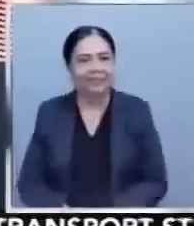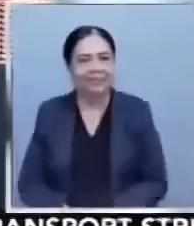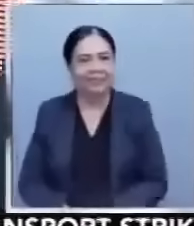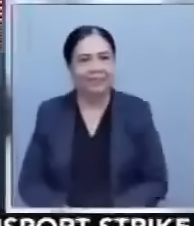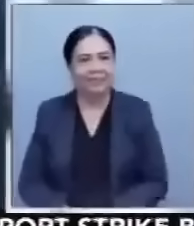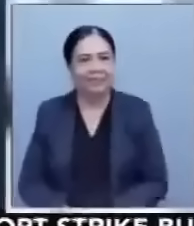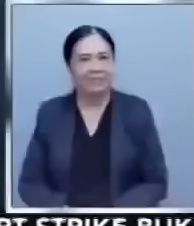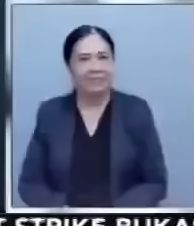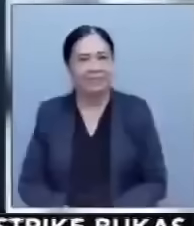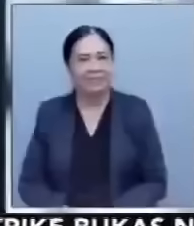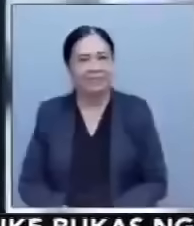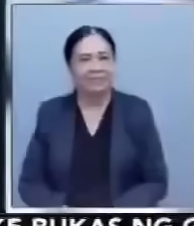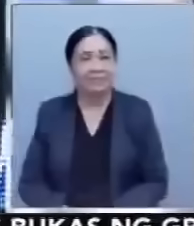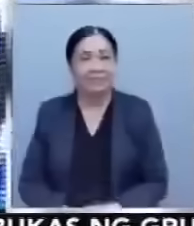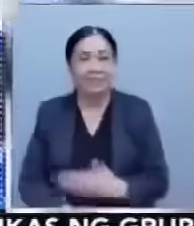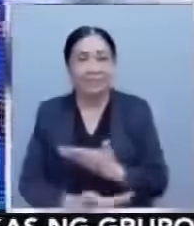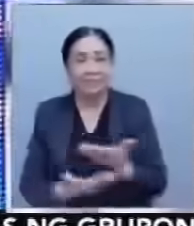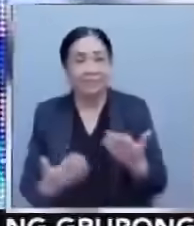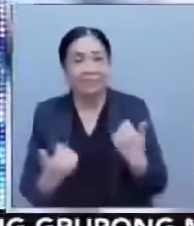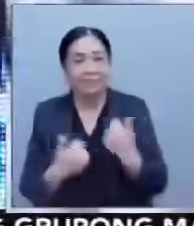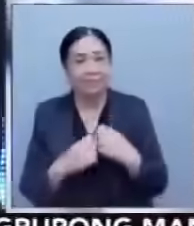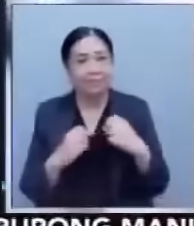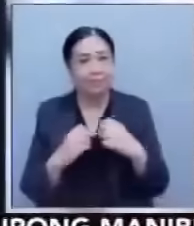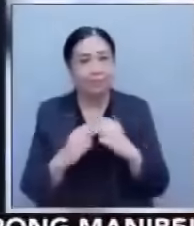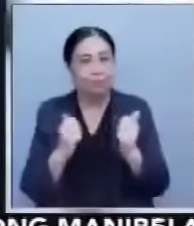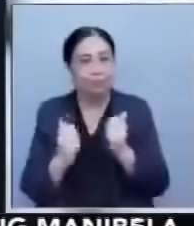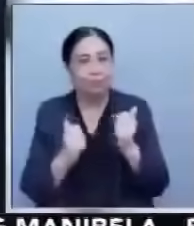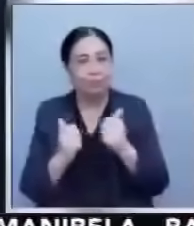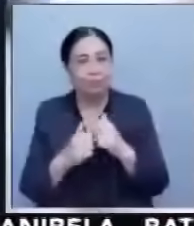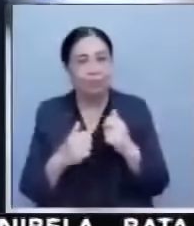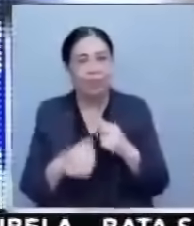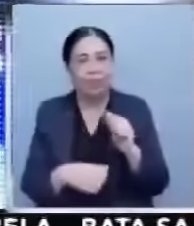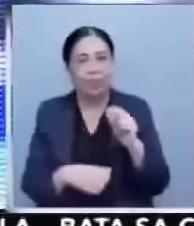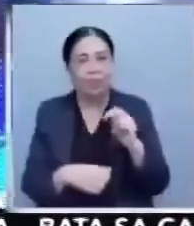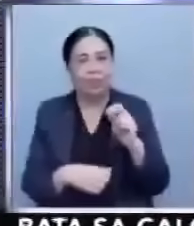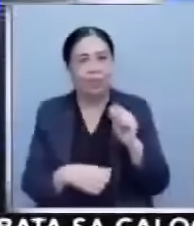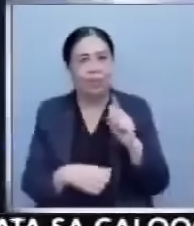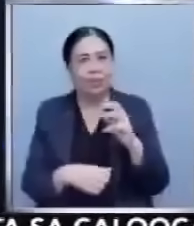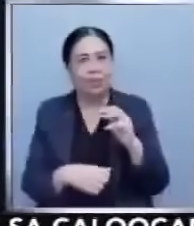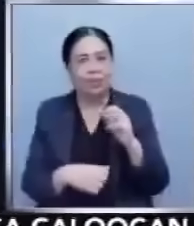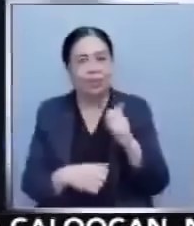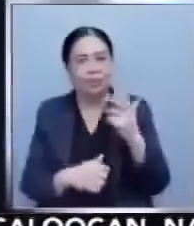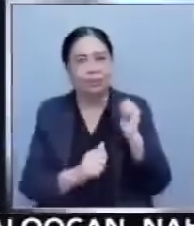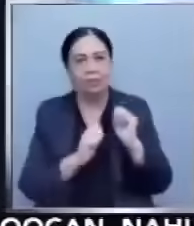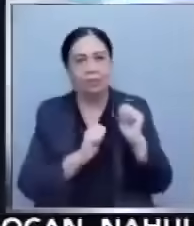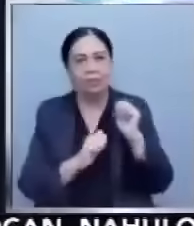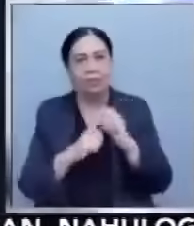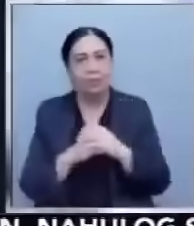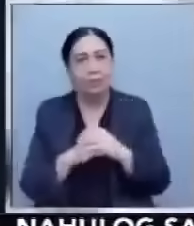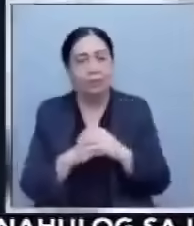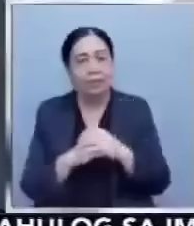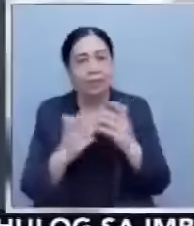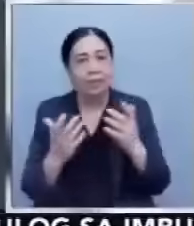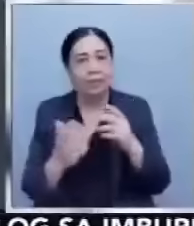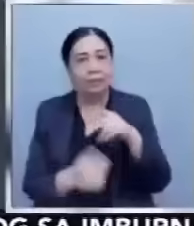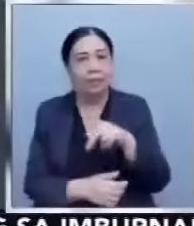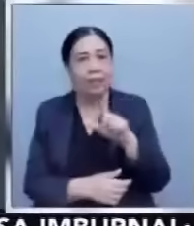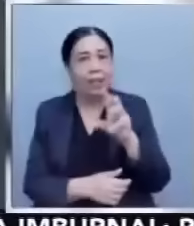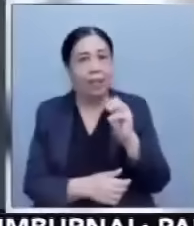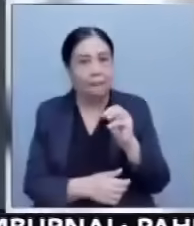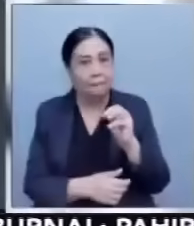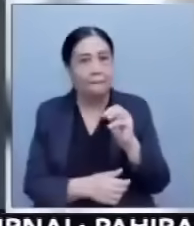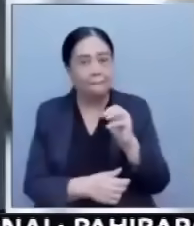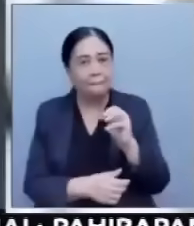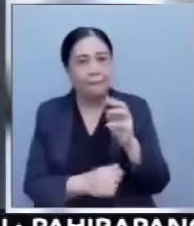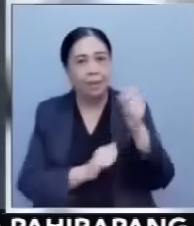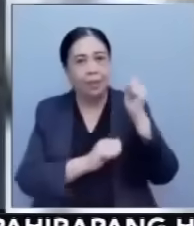Kinilala ang galing ng ilang kapuso sa ginintuang Ani Alumni Awards 2023 ng Pamantasan ng Lungsod ng Maynila o PLM